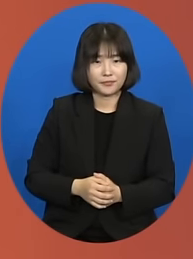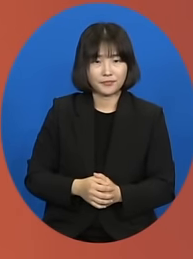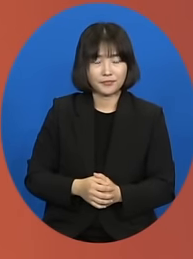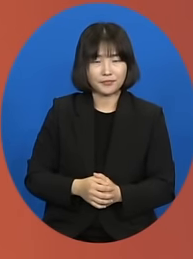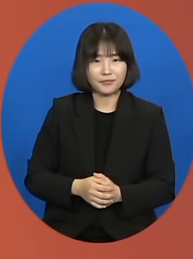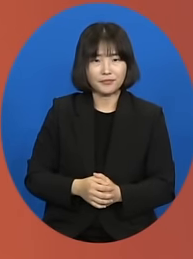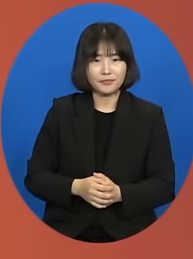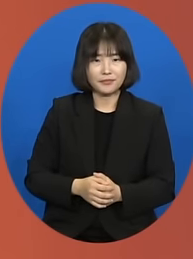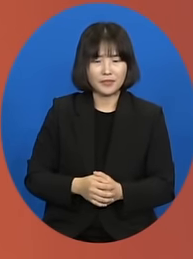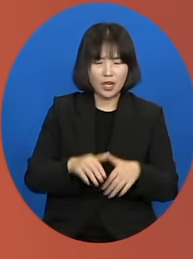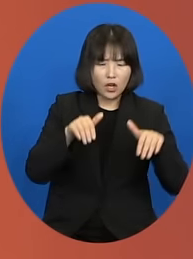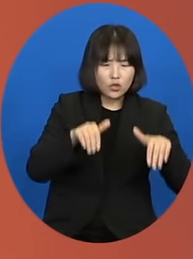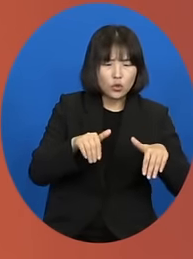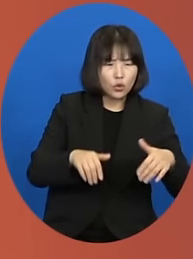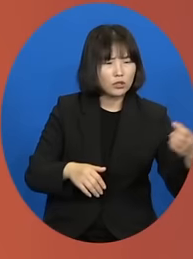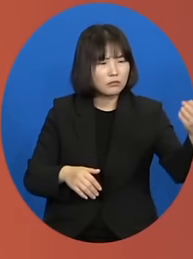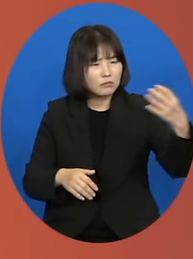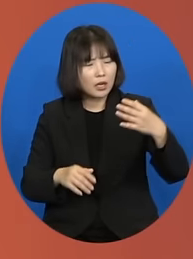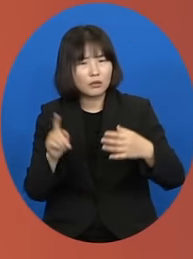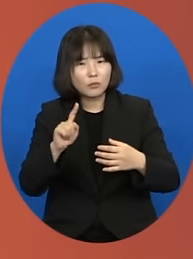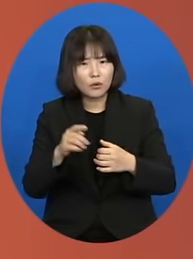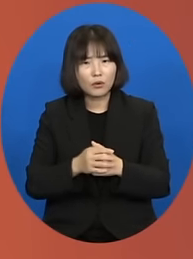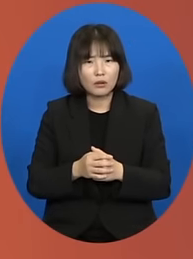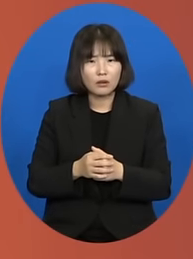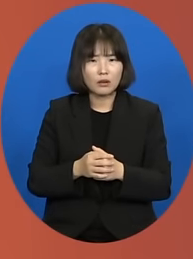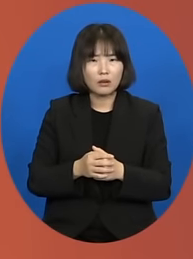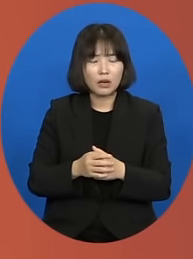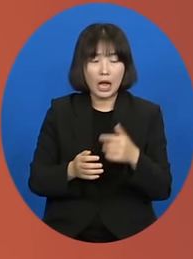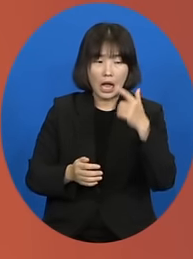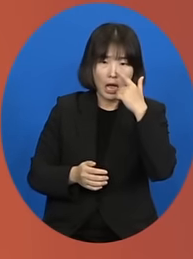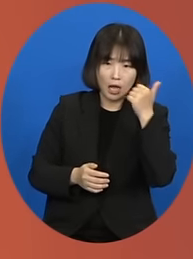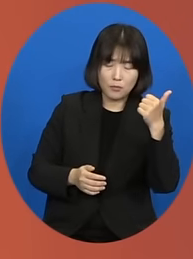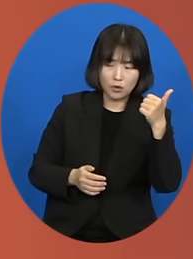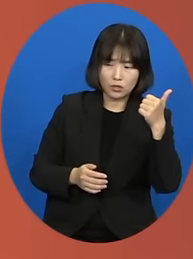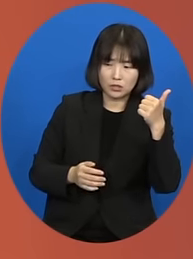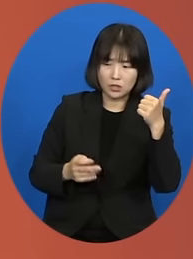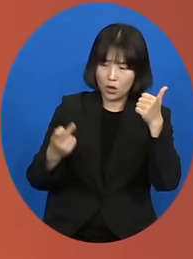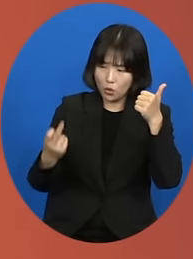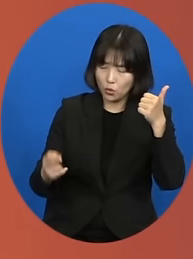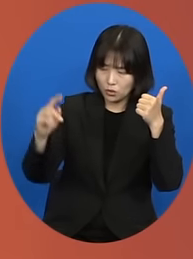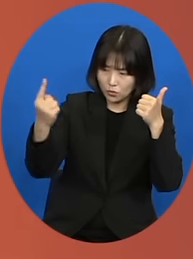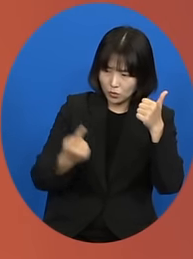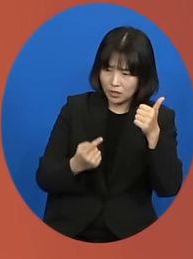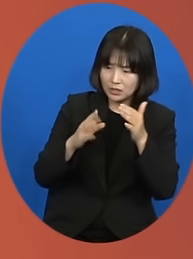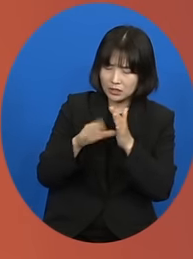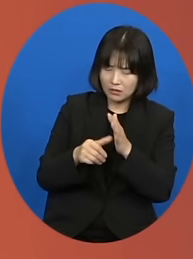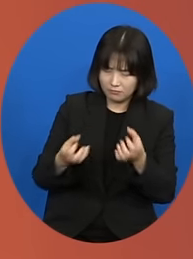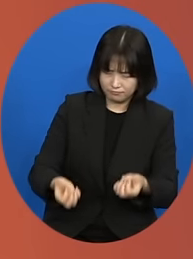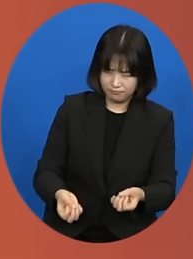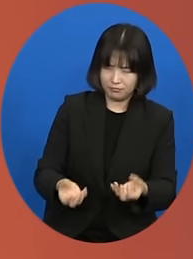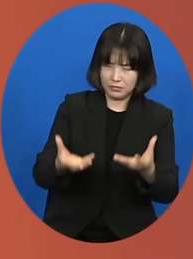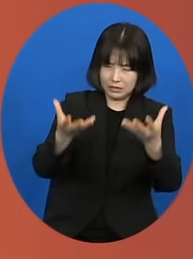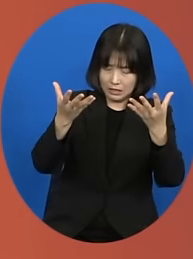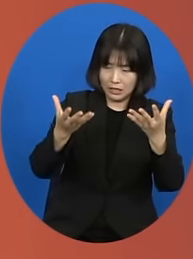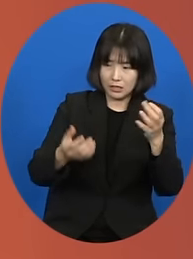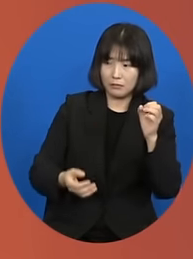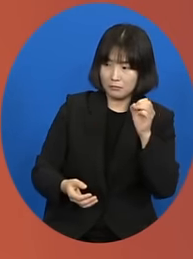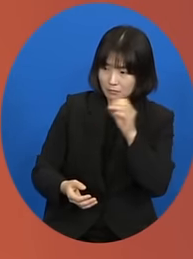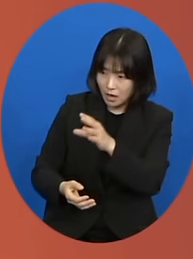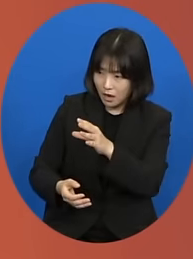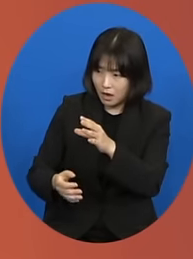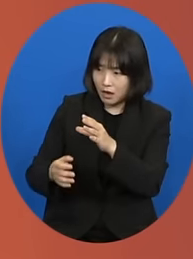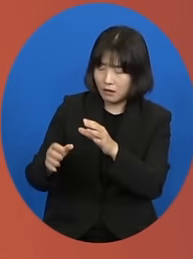아버지가, 당신의 아버지가 당신의 동생이 돌아왔을 때 잔치를 벌였다는 그 얘기를 딱 듣는